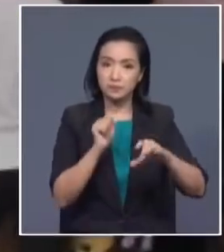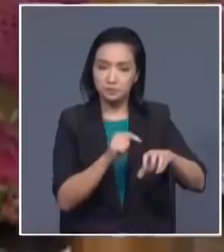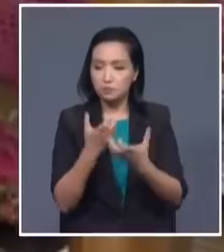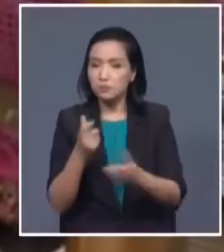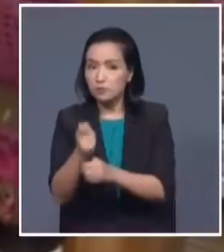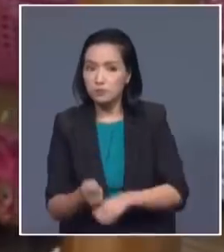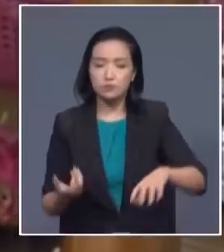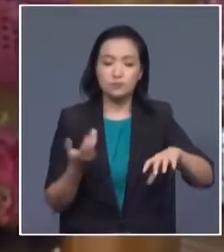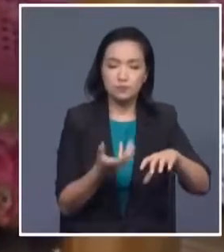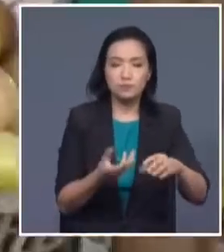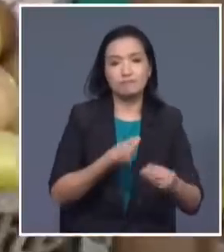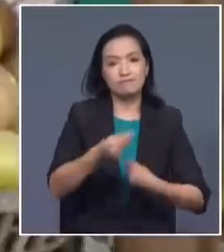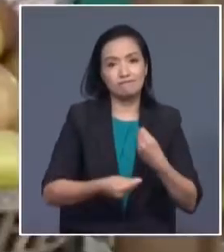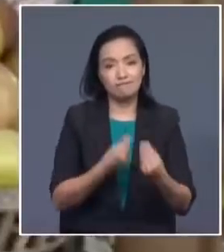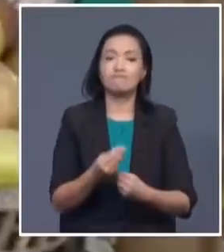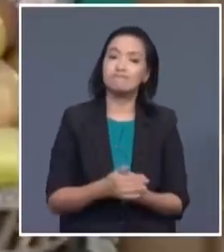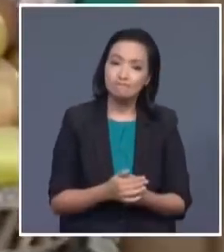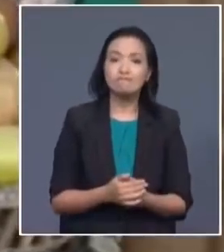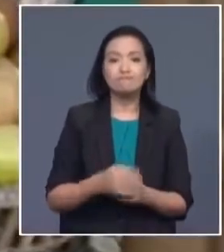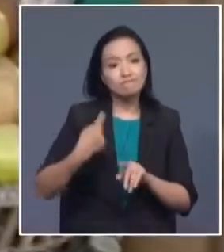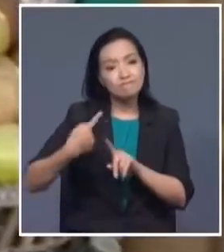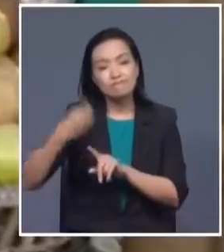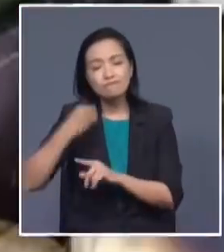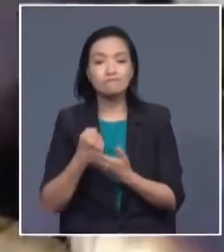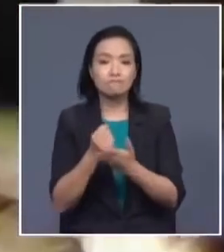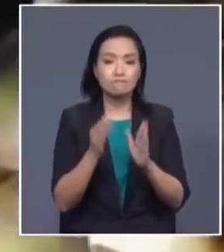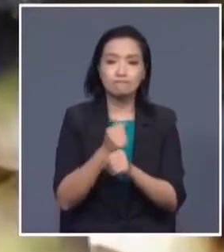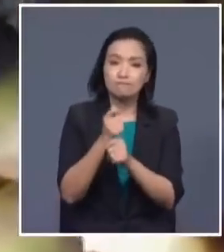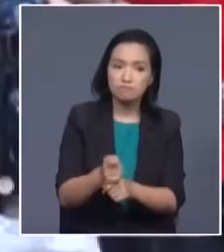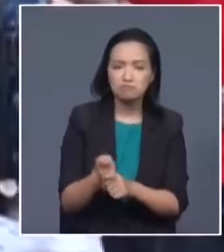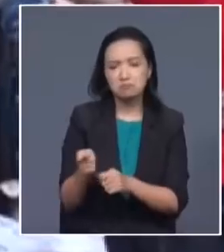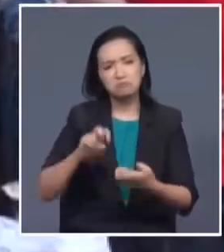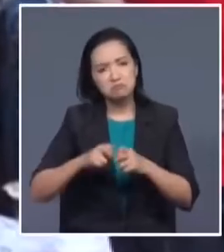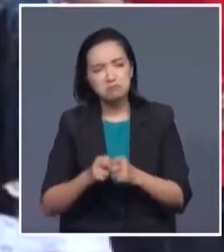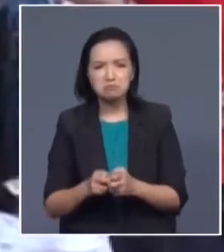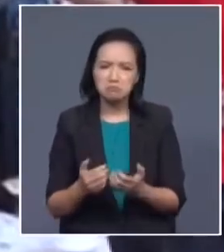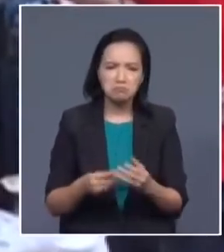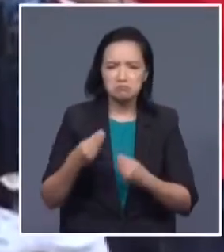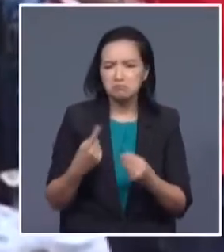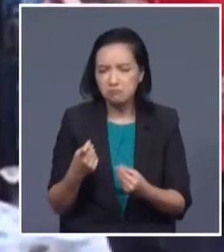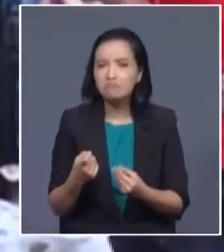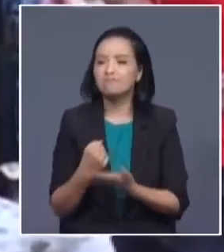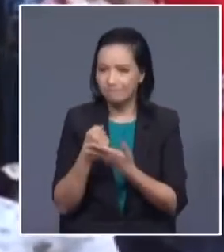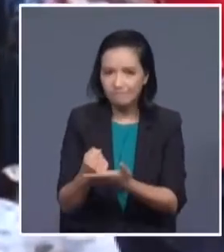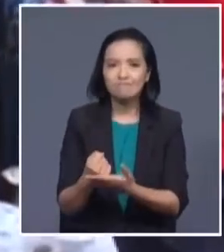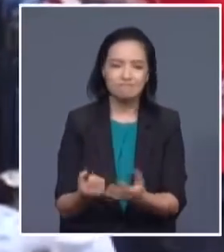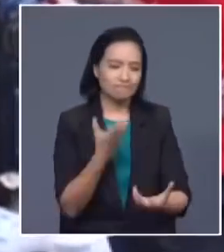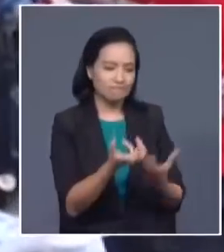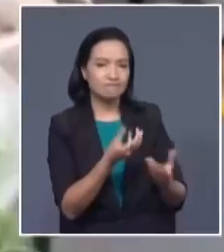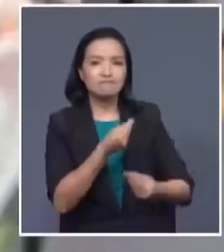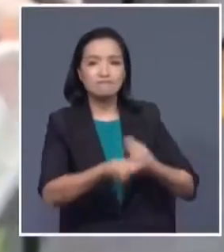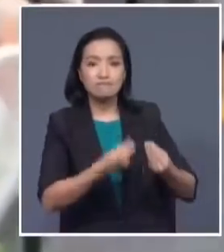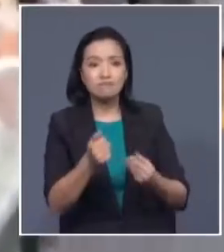หรือเป็นแหล่งระบายสินค้าเกษตรตามฤดูกาลช่วยเหลือเกษตรกรที่ประสบภาวะสินค้าลดตลาดพร้อมขยายผลตลาดประช